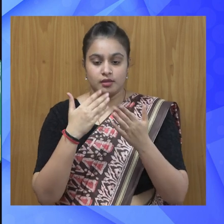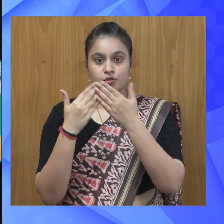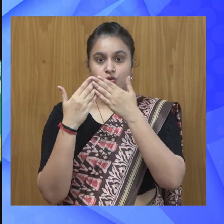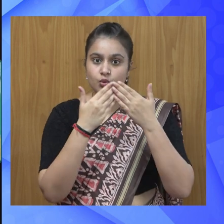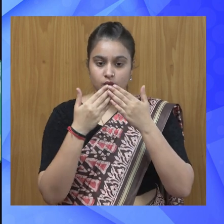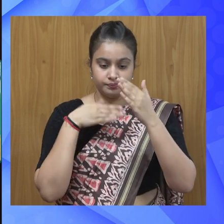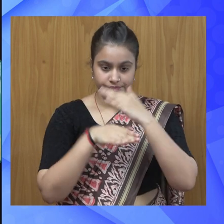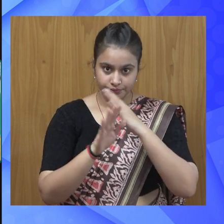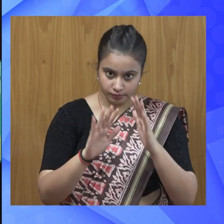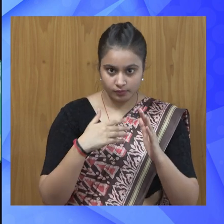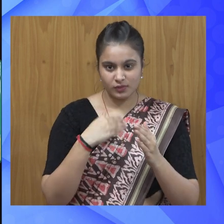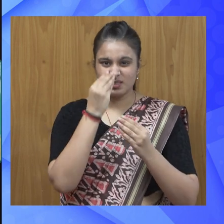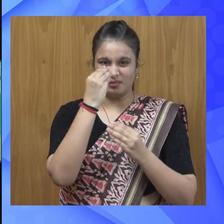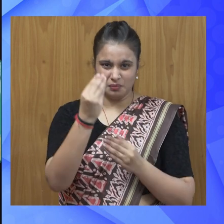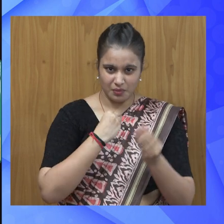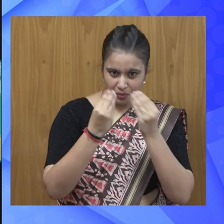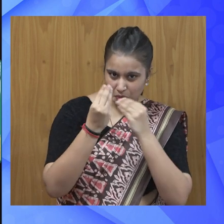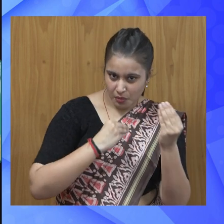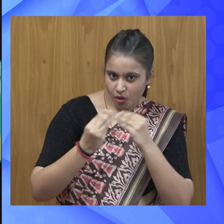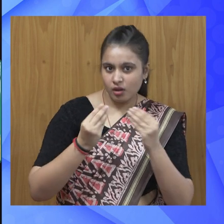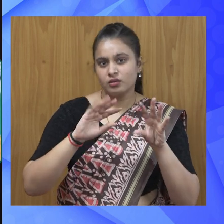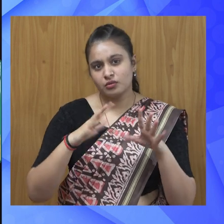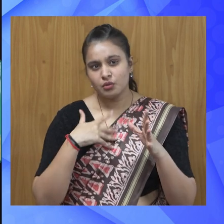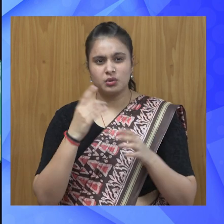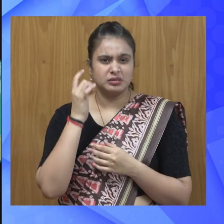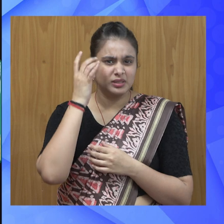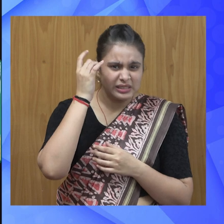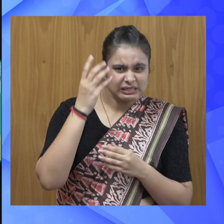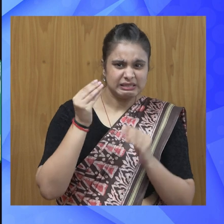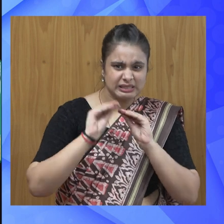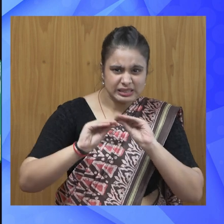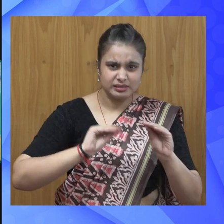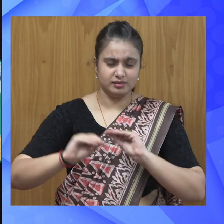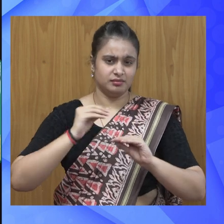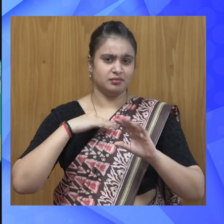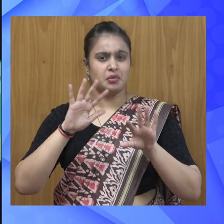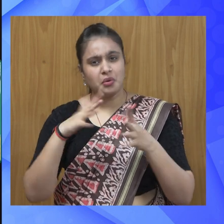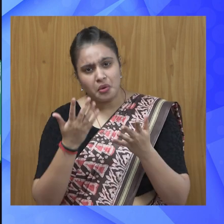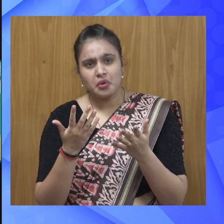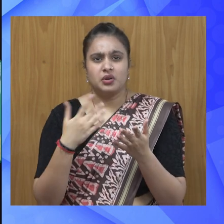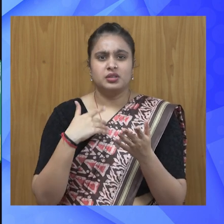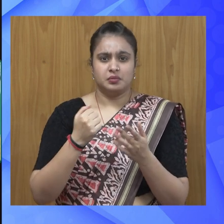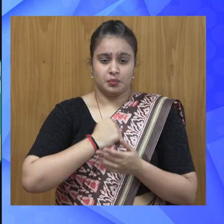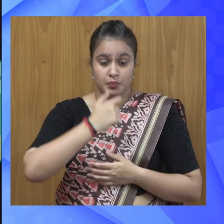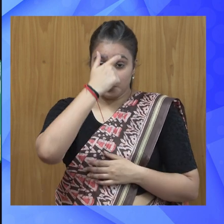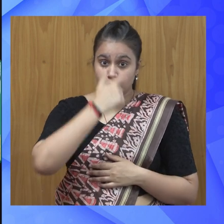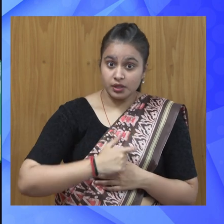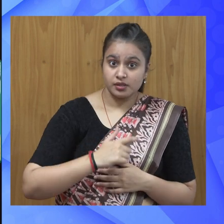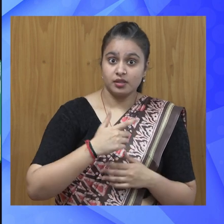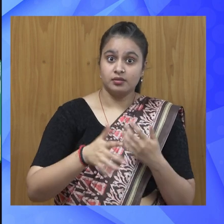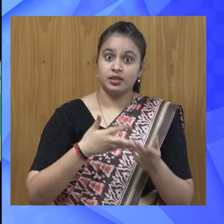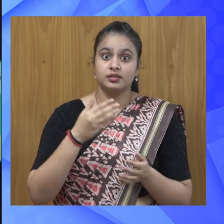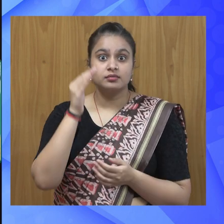बच्चे मिलते हैं जो हमें बुली करते हैं या हमें गुस्सा दिलाते हैं या हमें इरिटेट करते हैं या हमारे एक पर्सनल इंफॉर्मेशन के पास